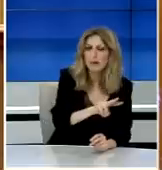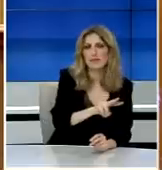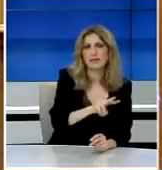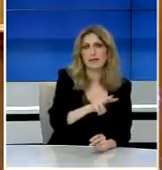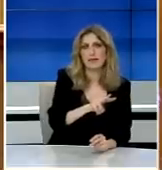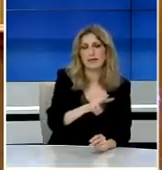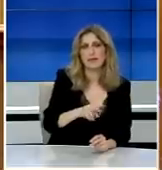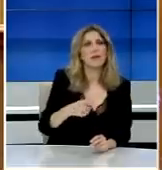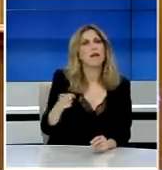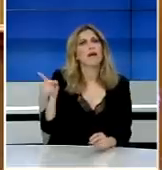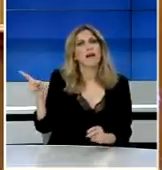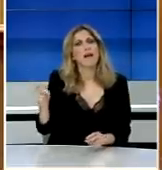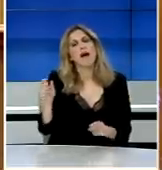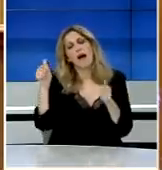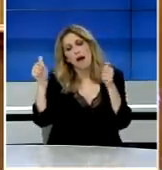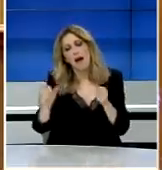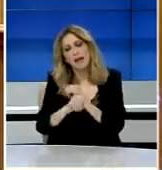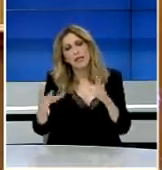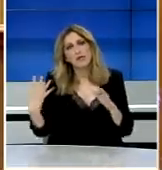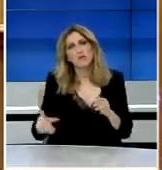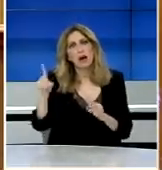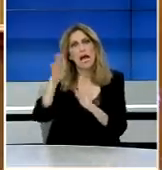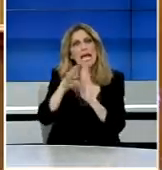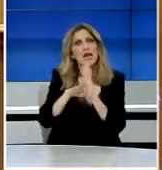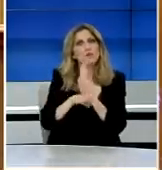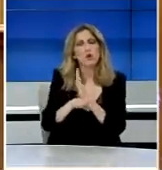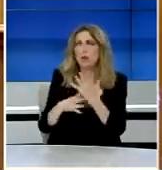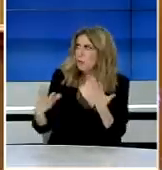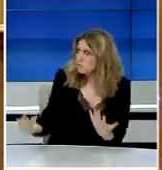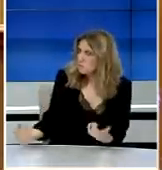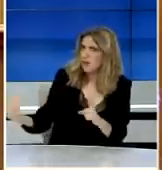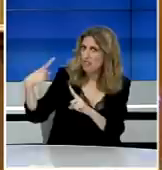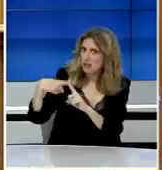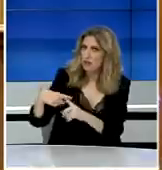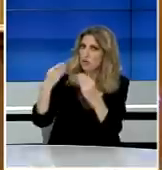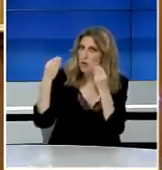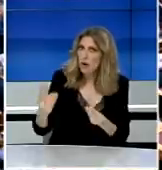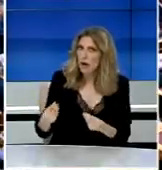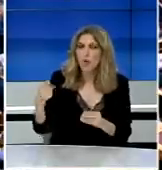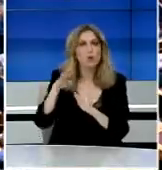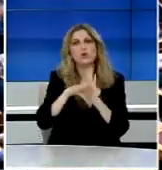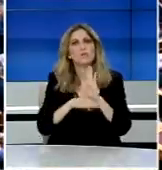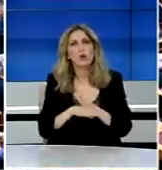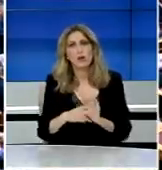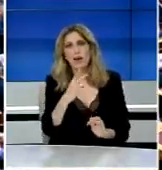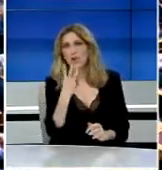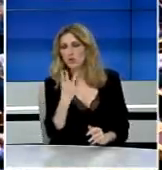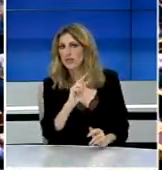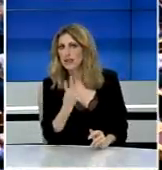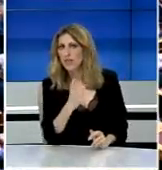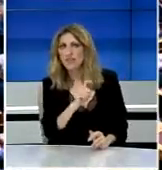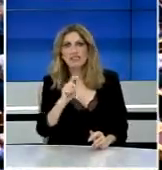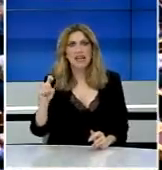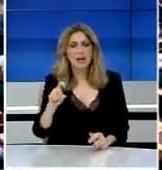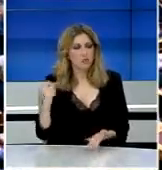εμείς, ίσως και καλύτερο των προσδοκιών μας, ένα πρόγραμμα 23 δισεκατομμύρια περίπου για την Ελλάδα